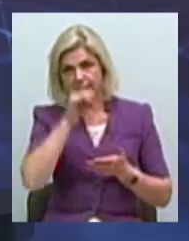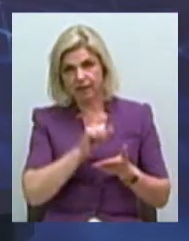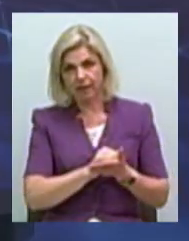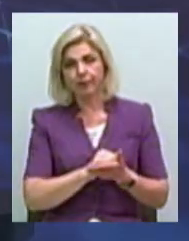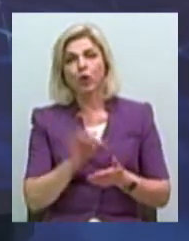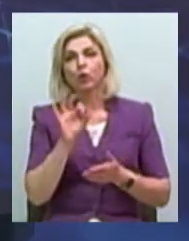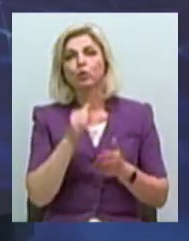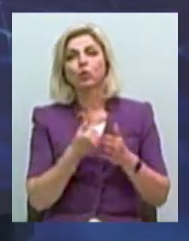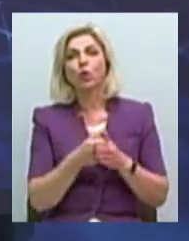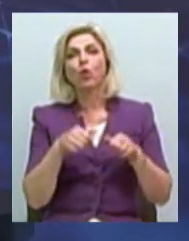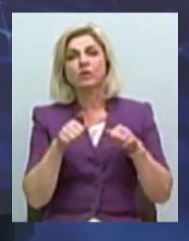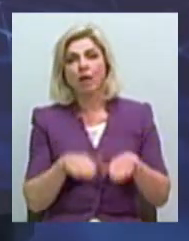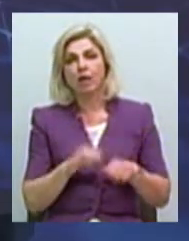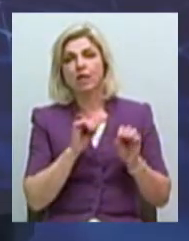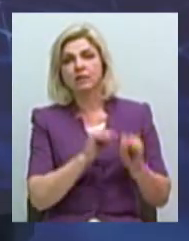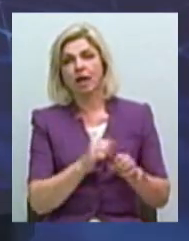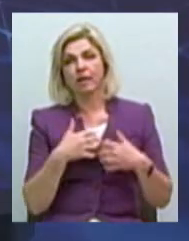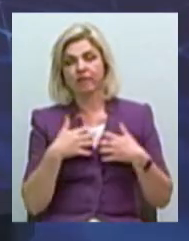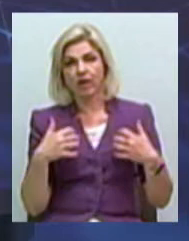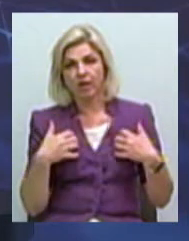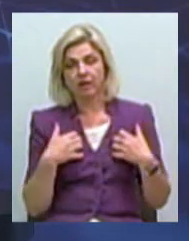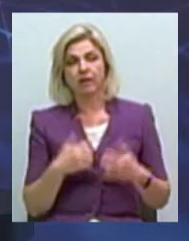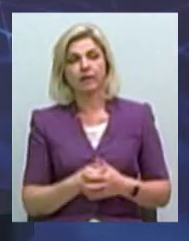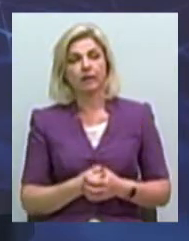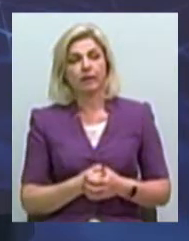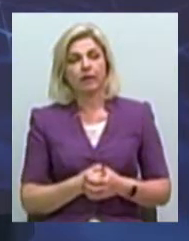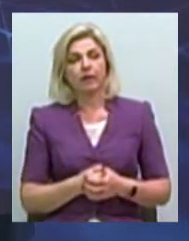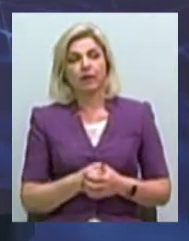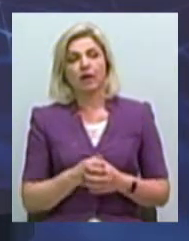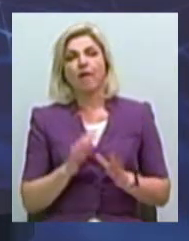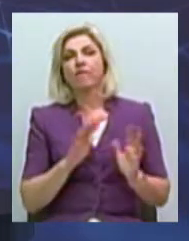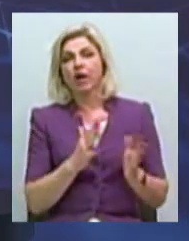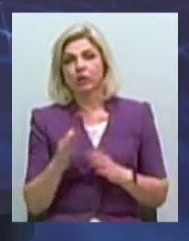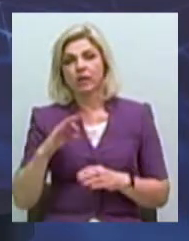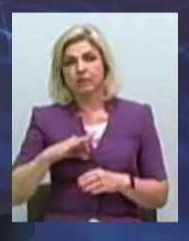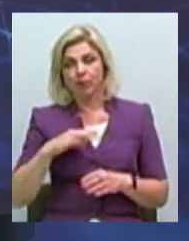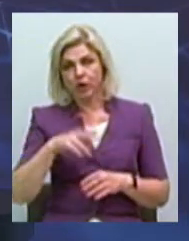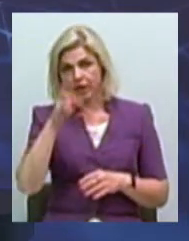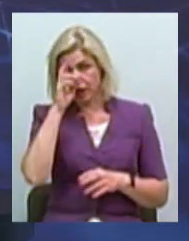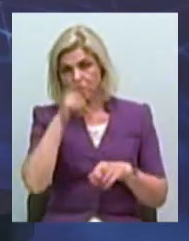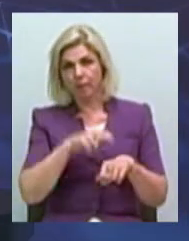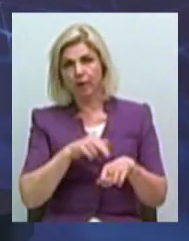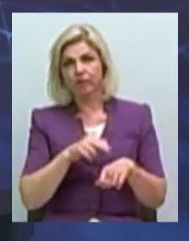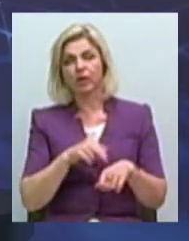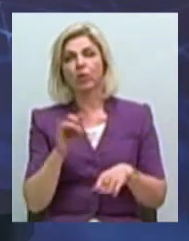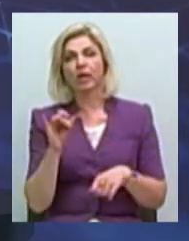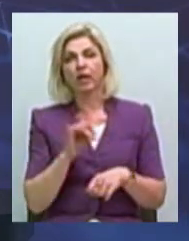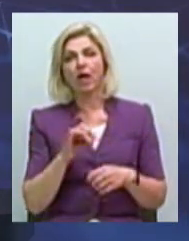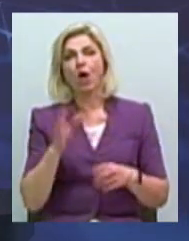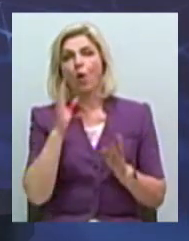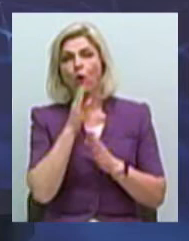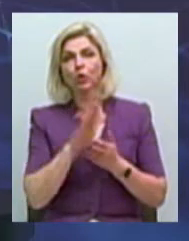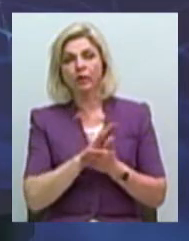закону України про захист тварин від жорстокого поводження випадки застосування державними правоохоронними та